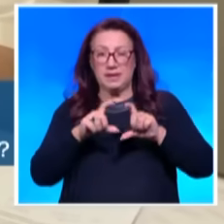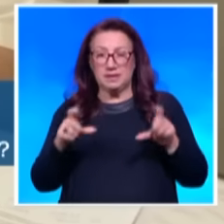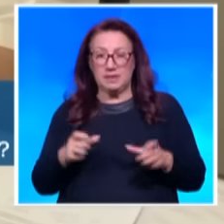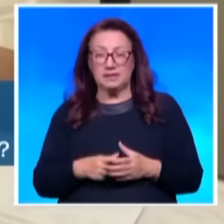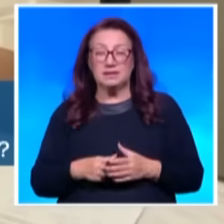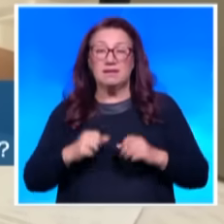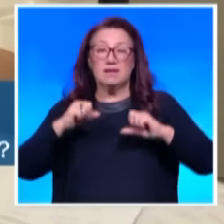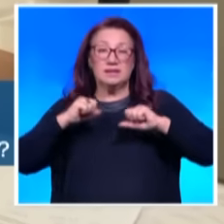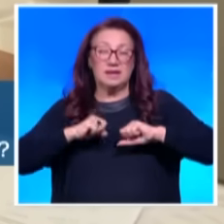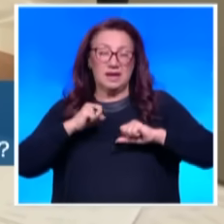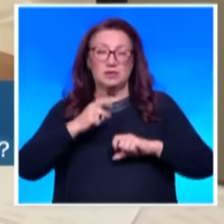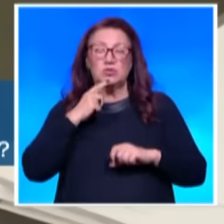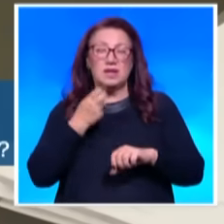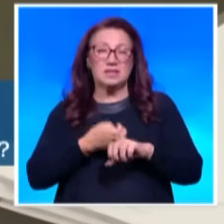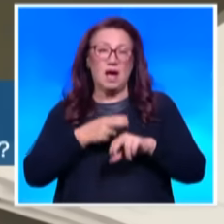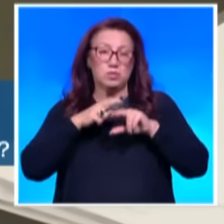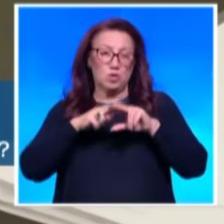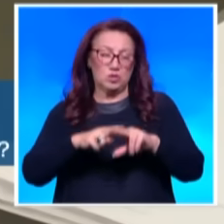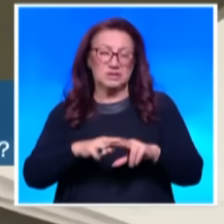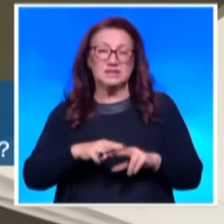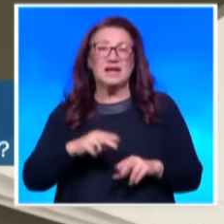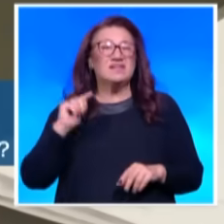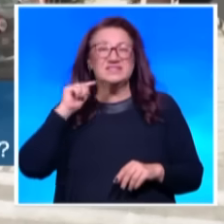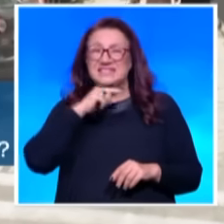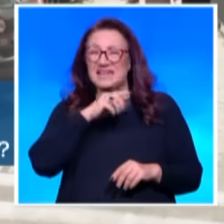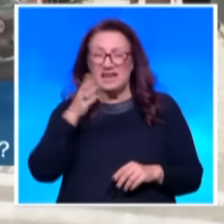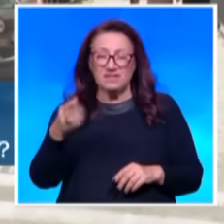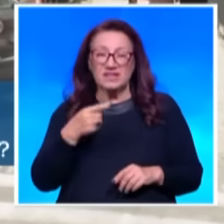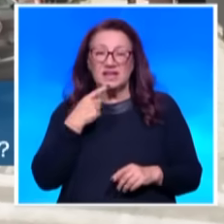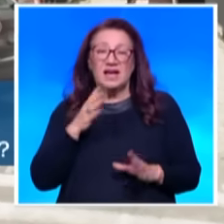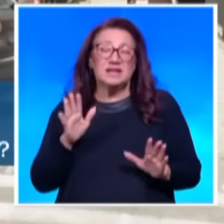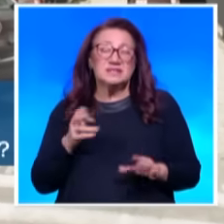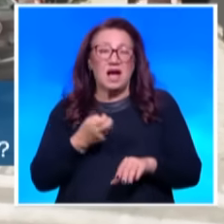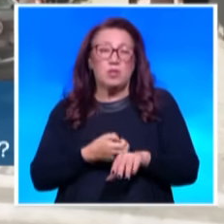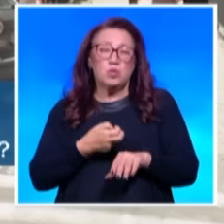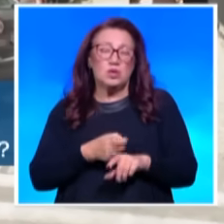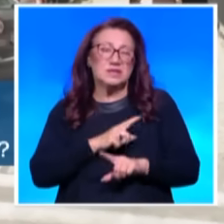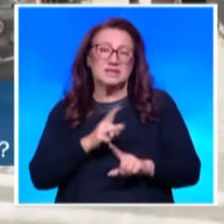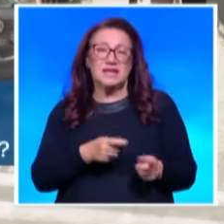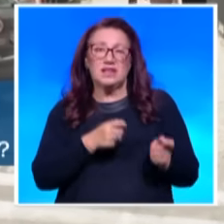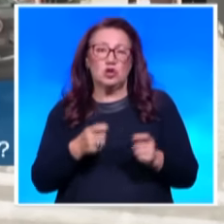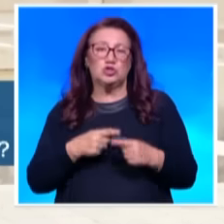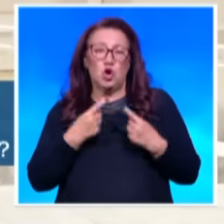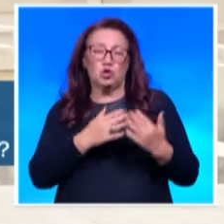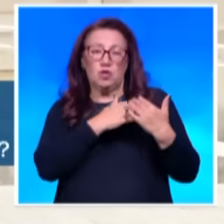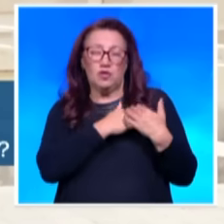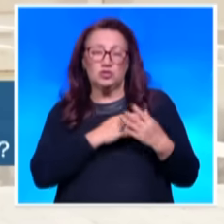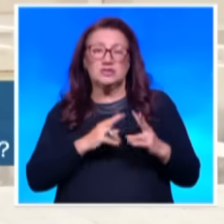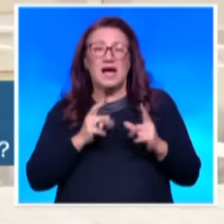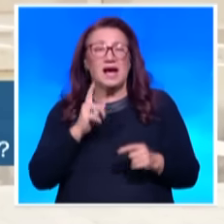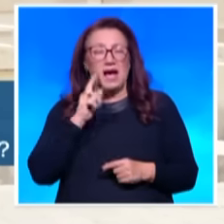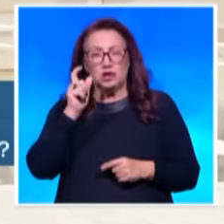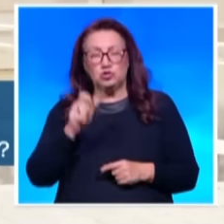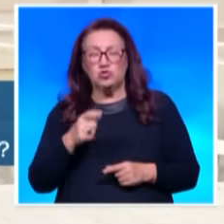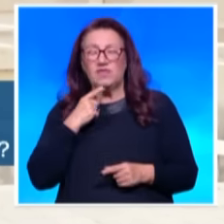болница в Сливен, доктор Васислав Петров, обясни, че здравното заведение не носи отговорност дали пациента ще стигне до